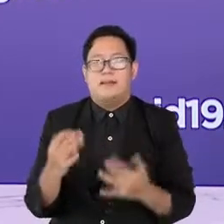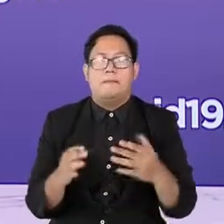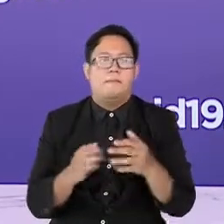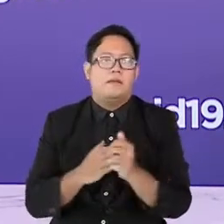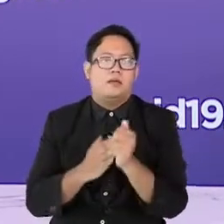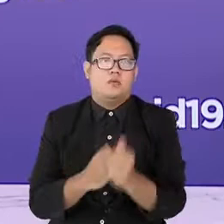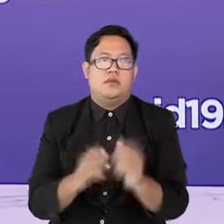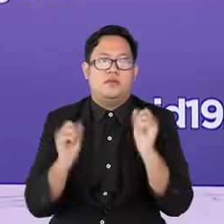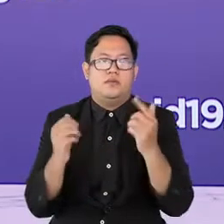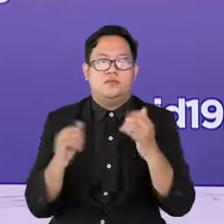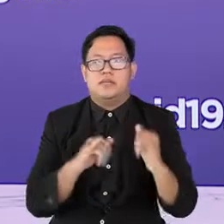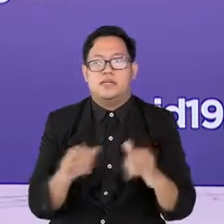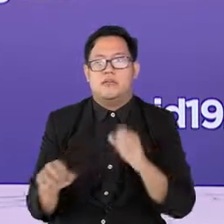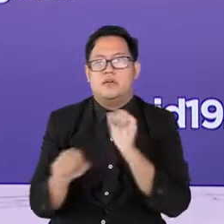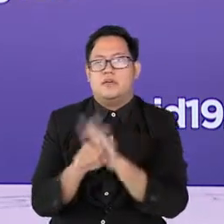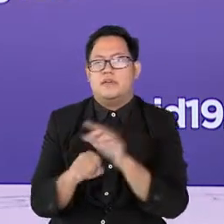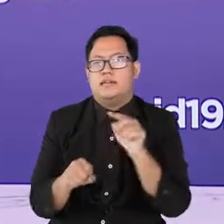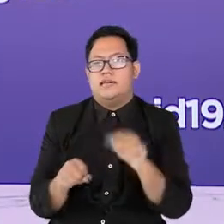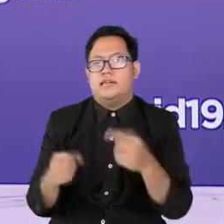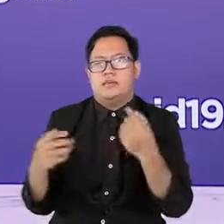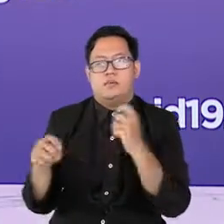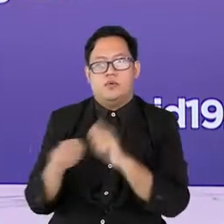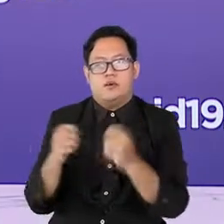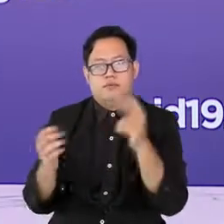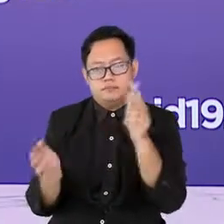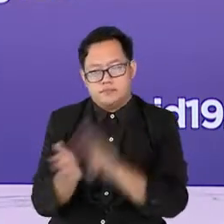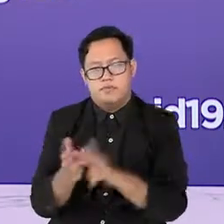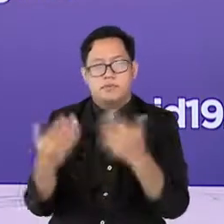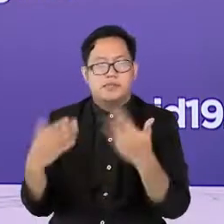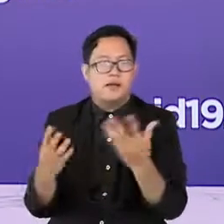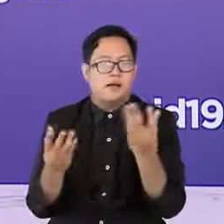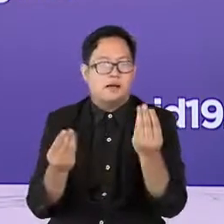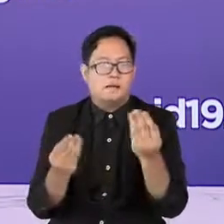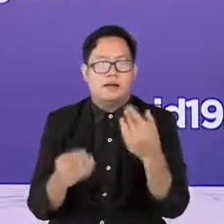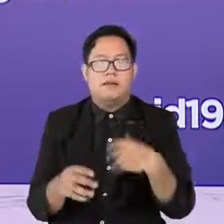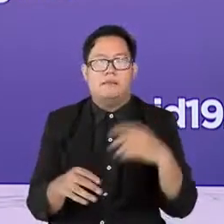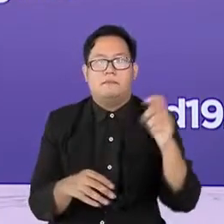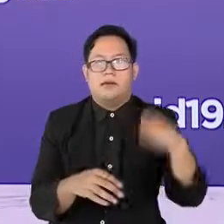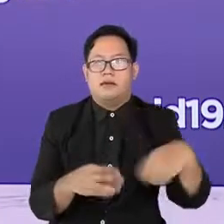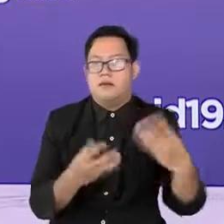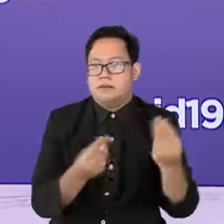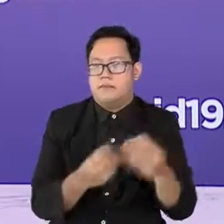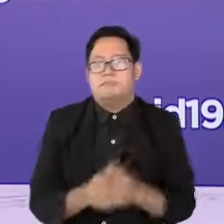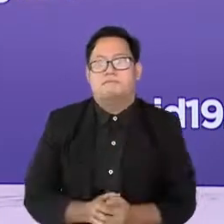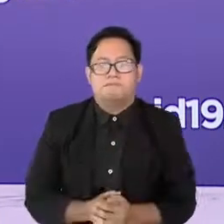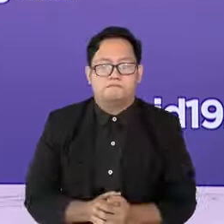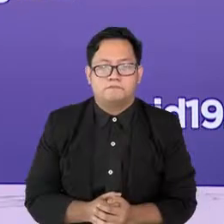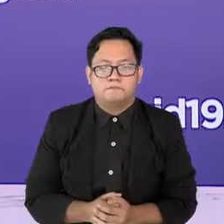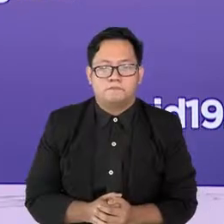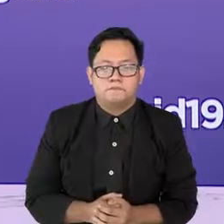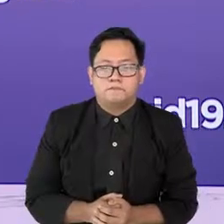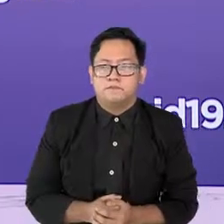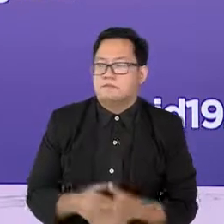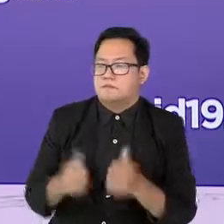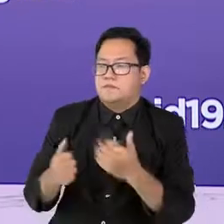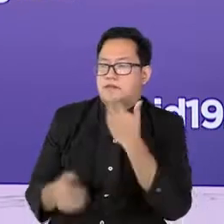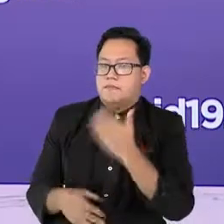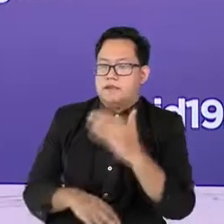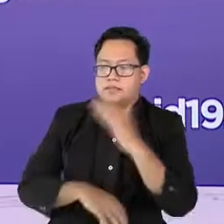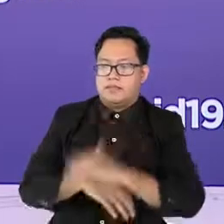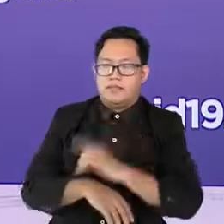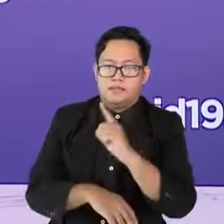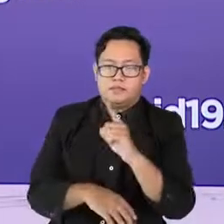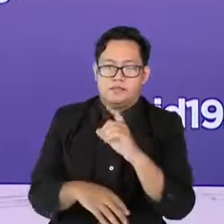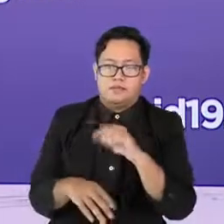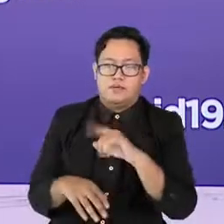19 ini selesai dibuat dan segera diterapkan ke dalam masyarakat terima kasih terima kasih pada beritasatu.com dan CNN